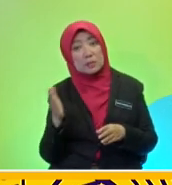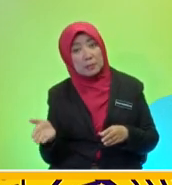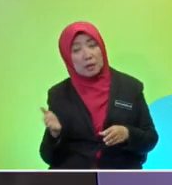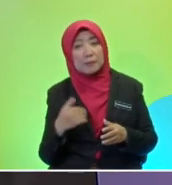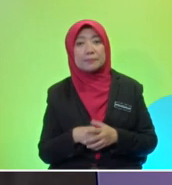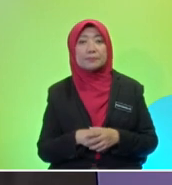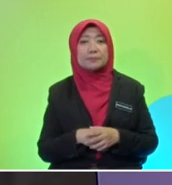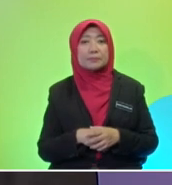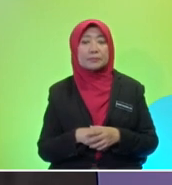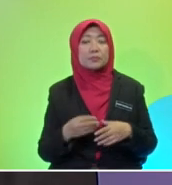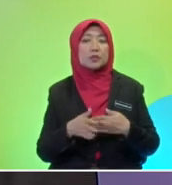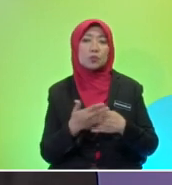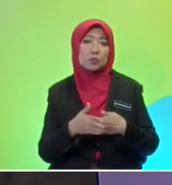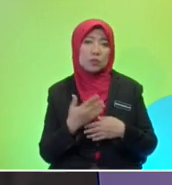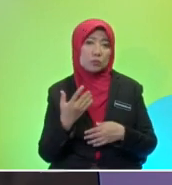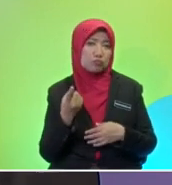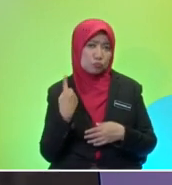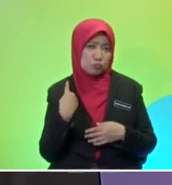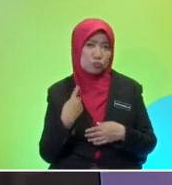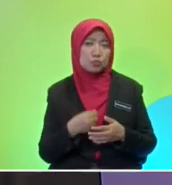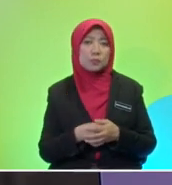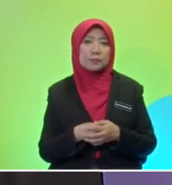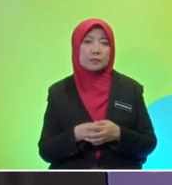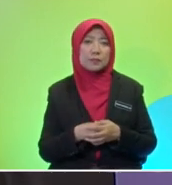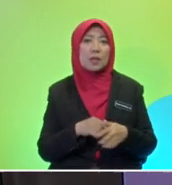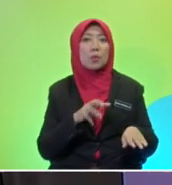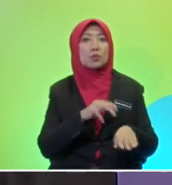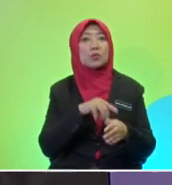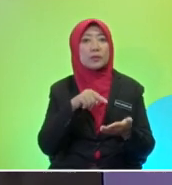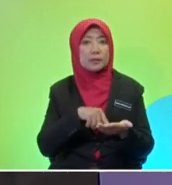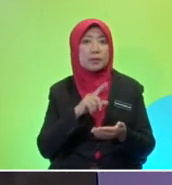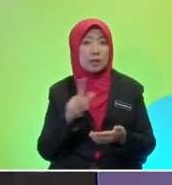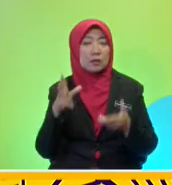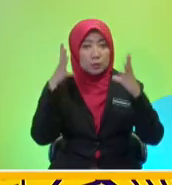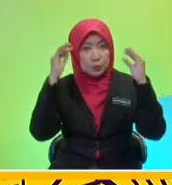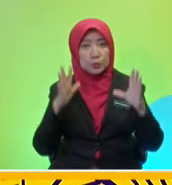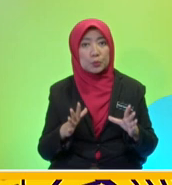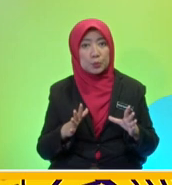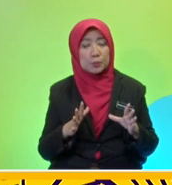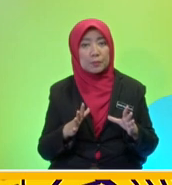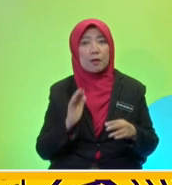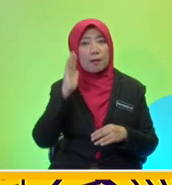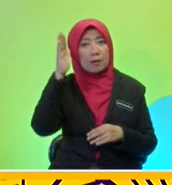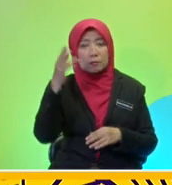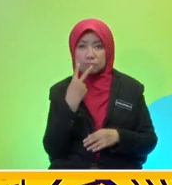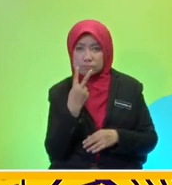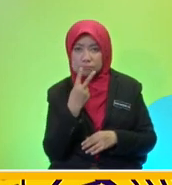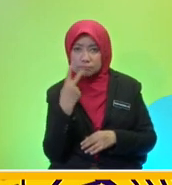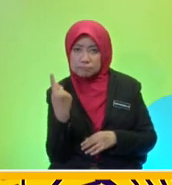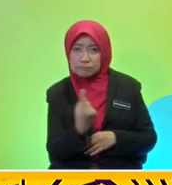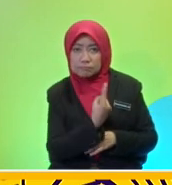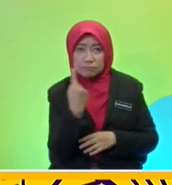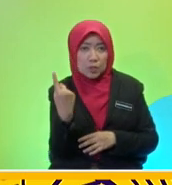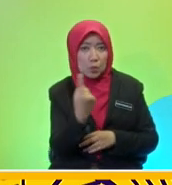dahulu untuk murid Coba jawab dan pada waktu inilah Oke pada waktunya guru Ki saya akan merondo dari meja kemeja